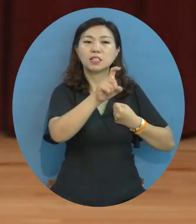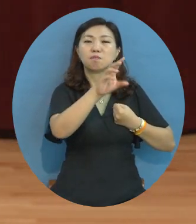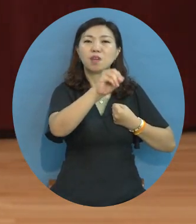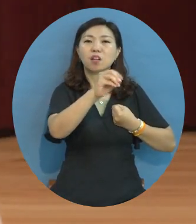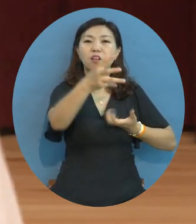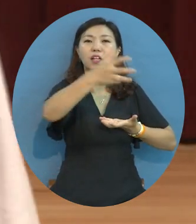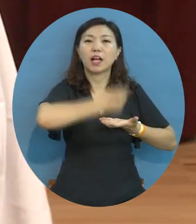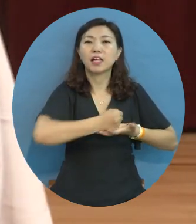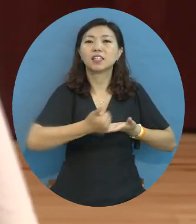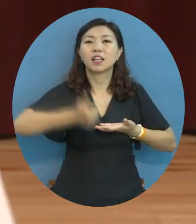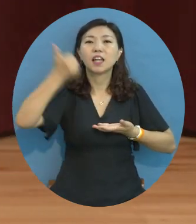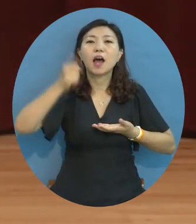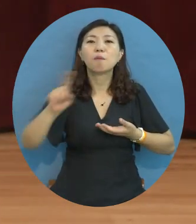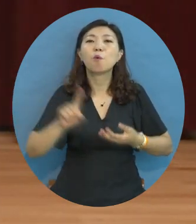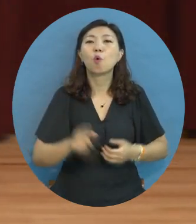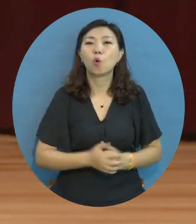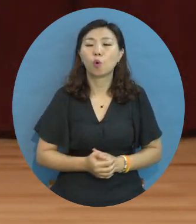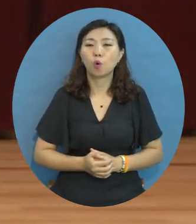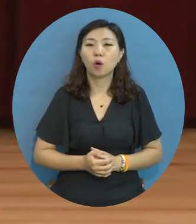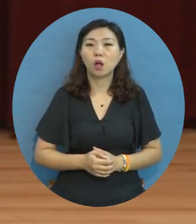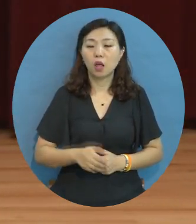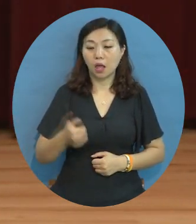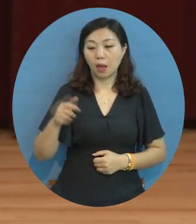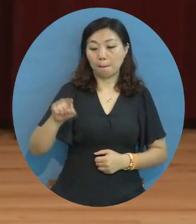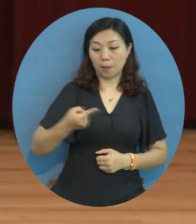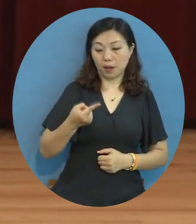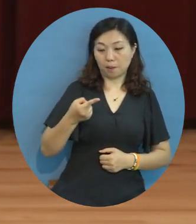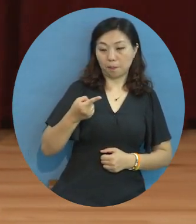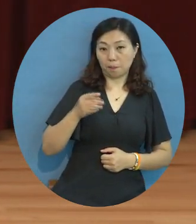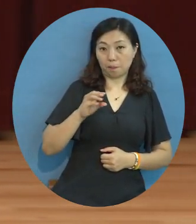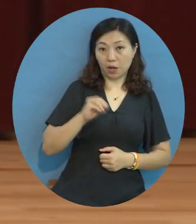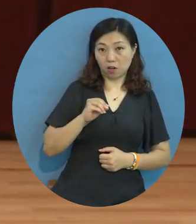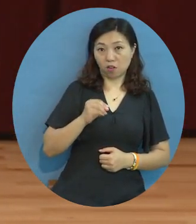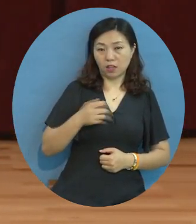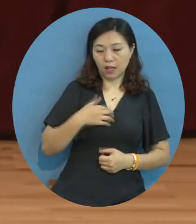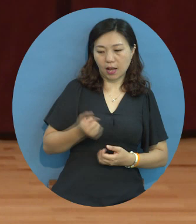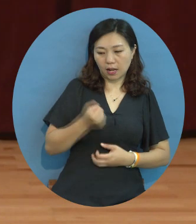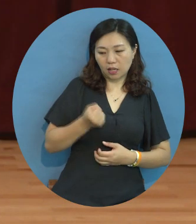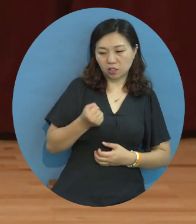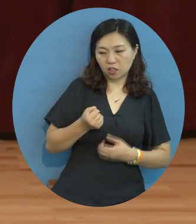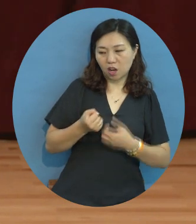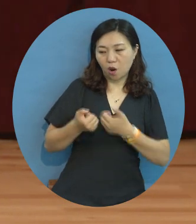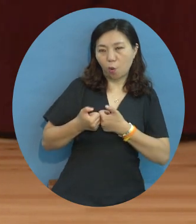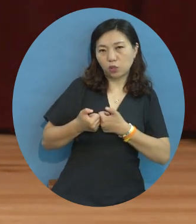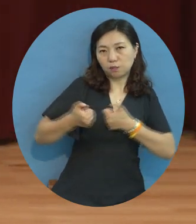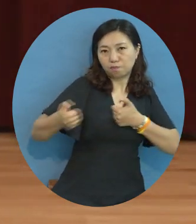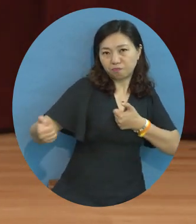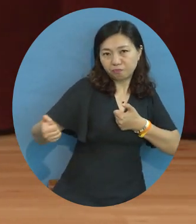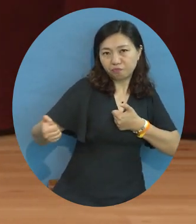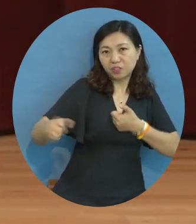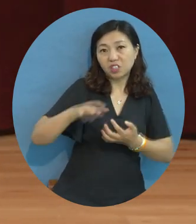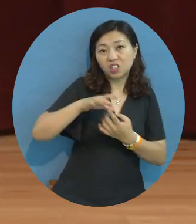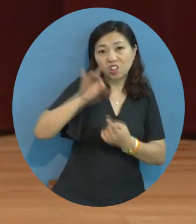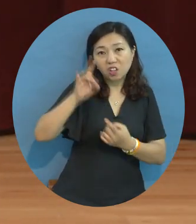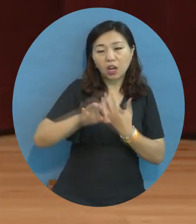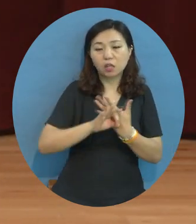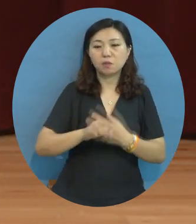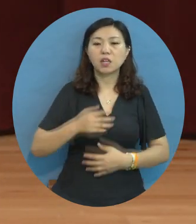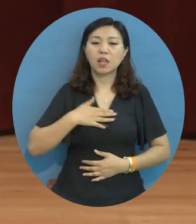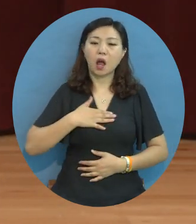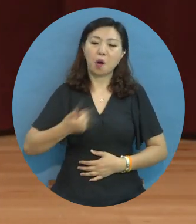어느 거 선택할래? 100만 원 가지고 있다가 50만 원 갖는 거 선택할래요? 5만 원 가지고 있다가 10만 원 갖는 거